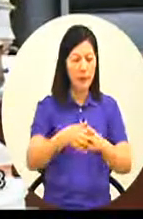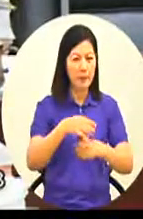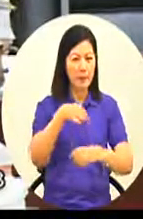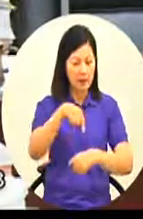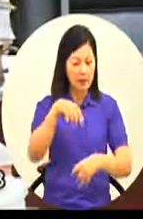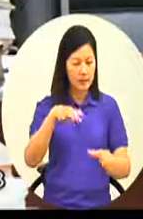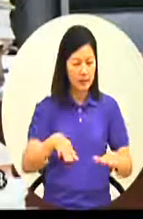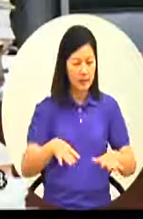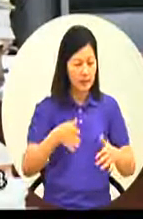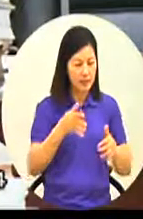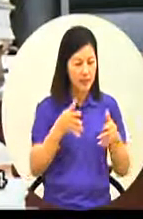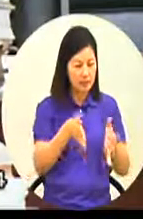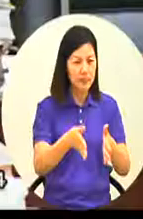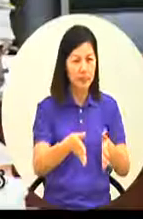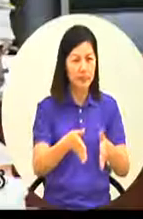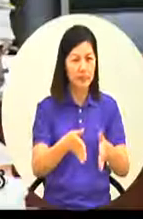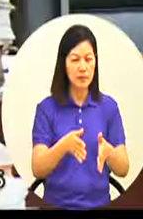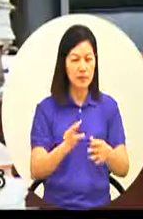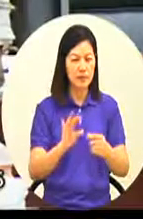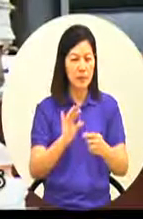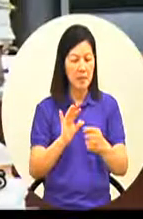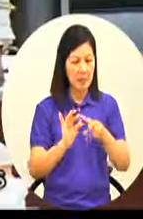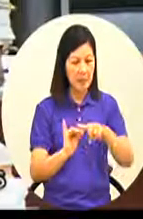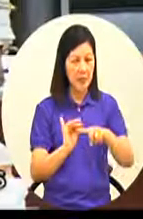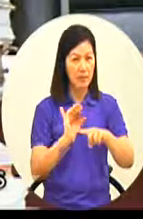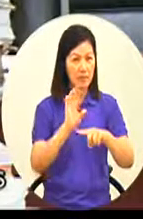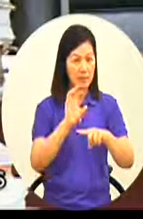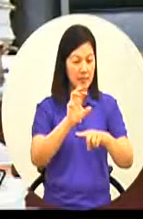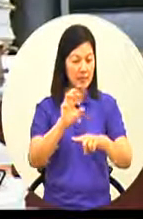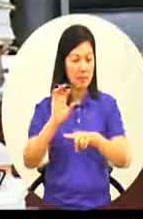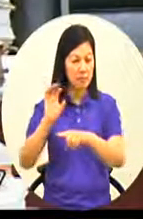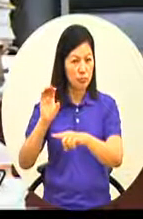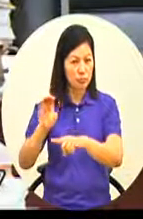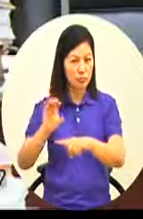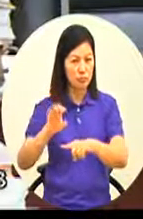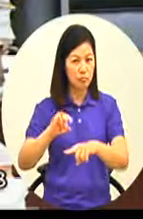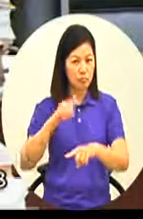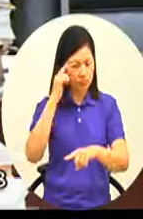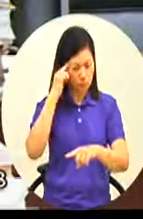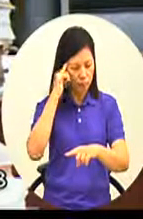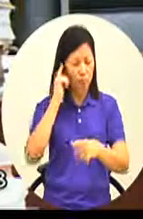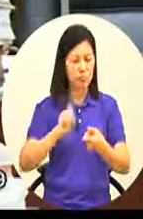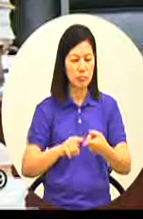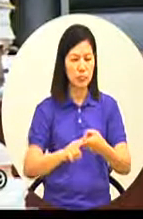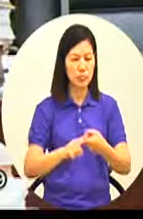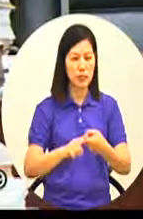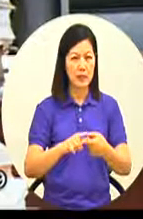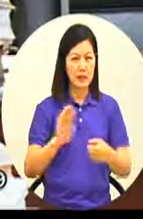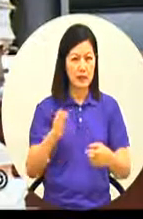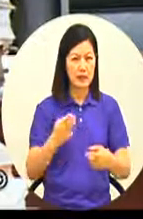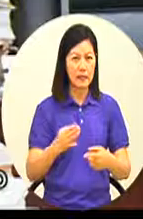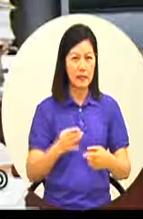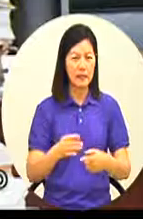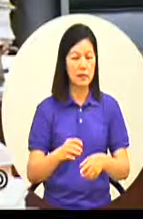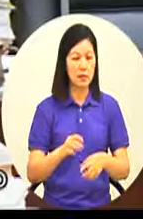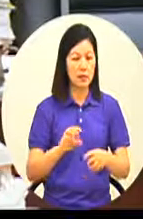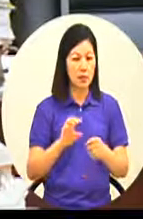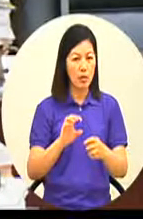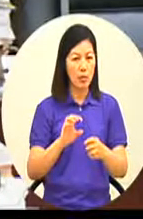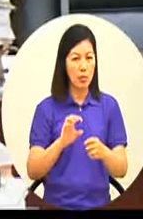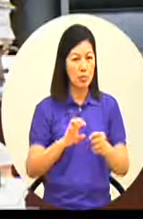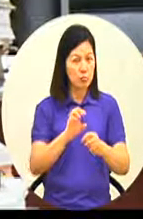的80%-90%都对的啦，啊，但是地方有地方的思考，包括要开路，91年就确定要开路，啊，